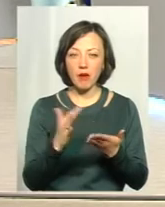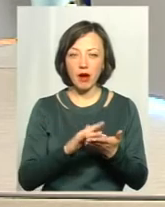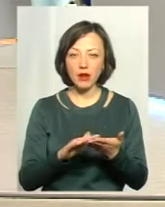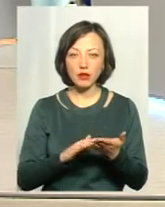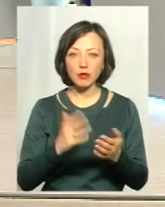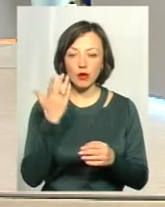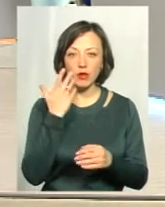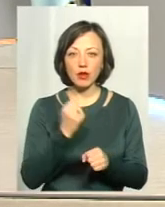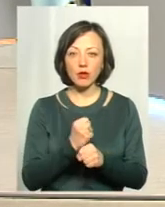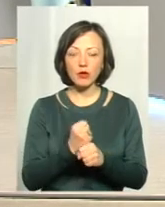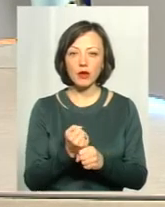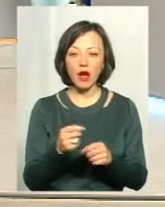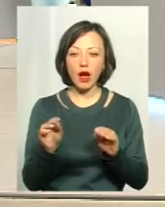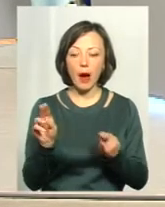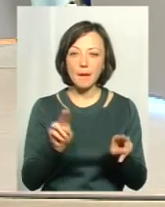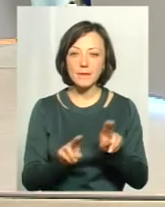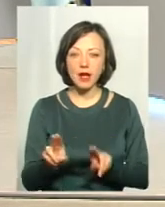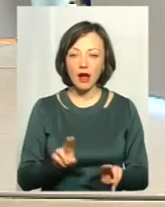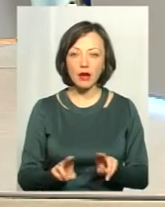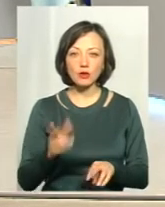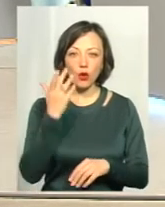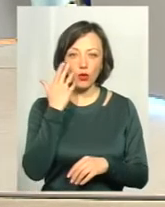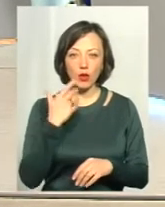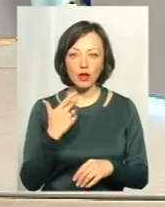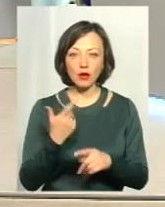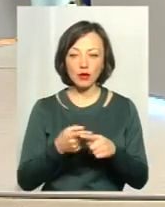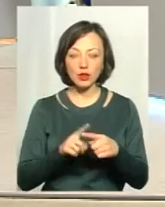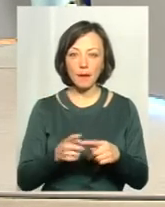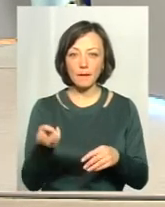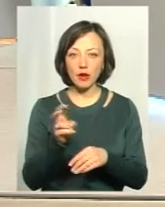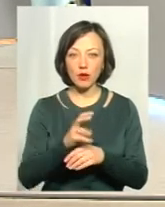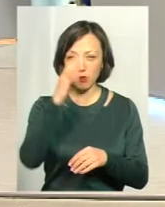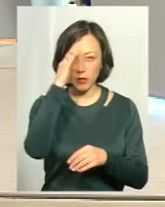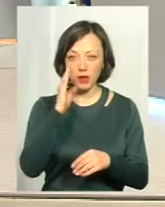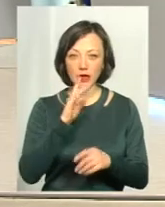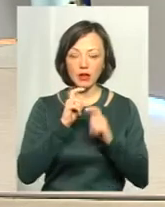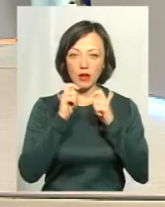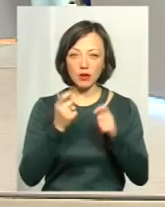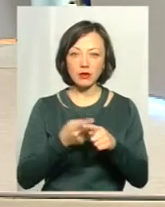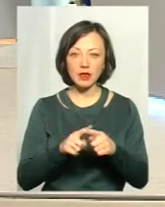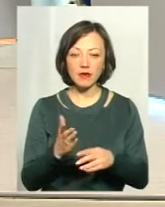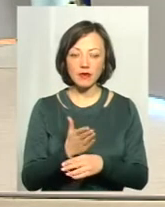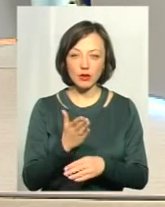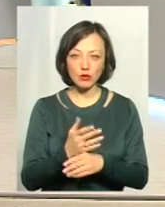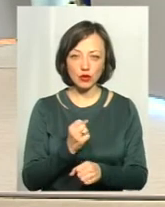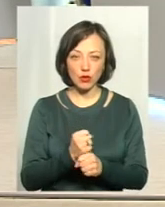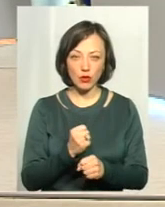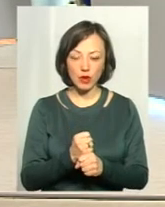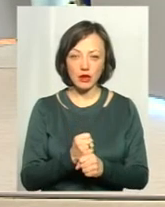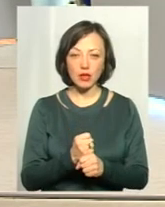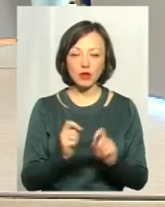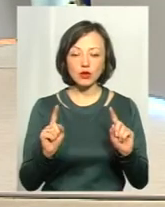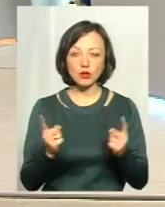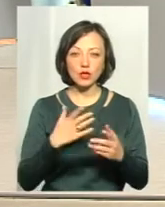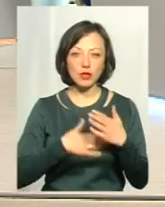тими робимо якусь аплікацію. І вже коли приходять батьки, ми їм даруємо той виріб, що вони роблять, то